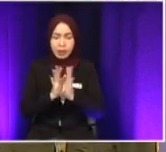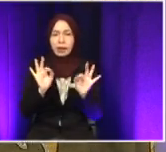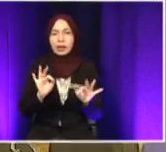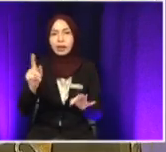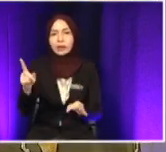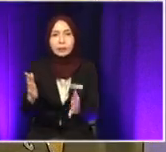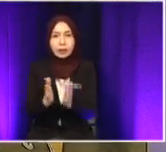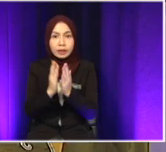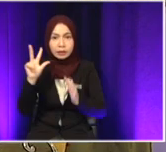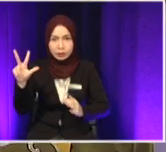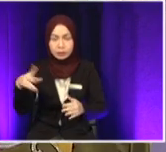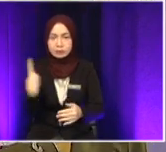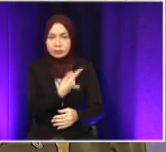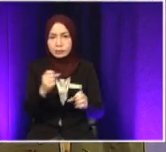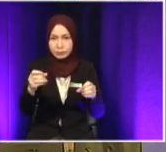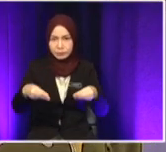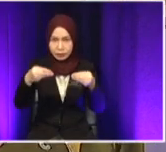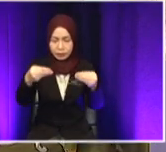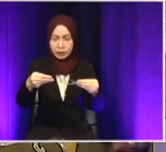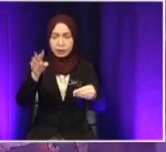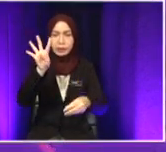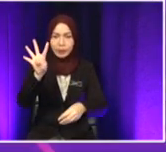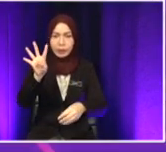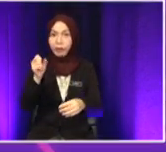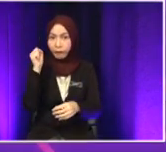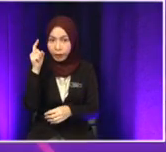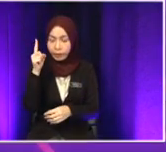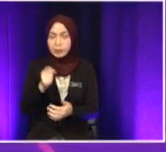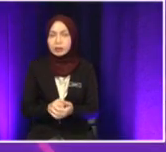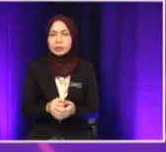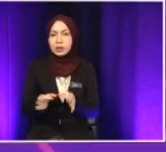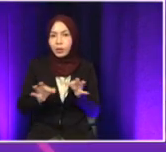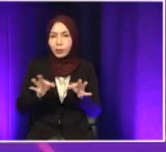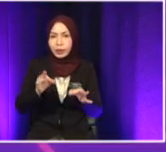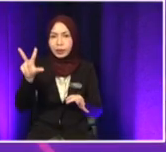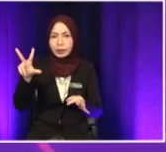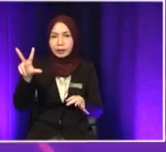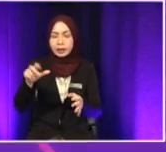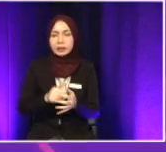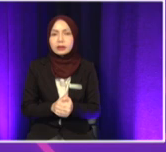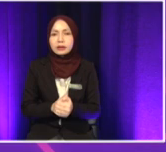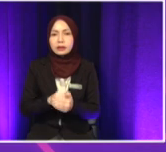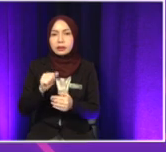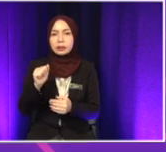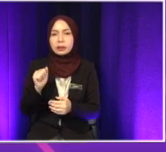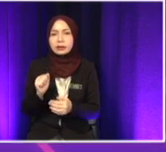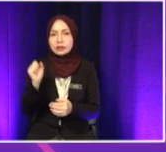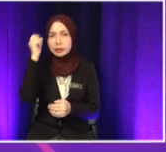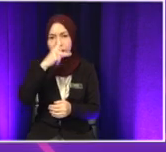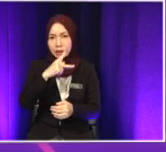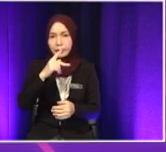Oke coba bacanya Man oke berhibur dalam Islam Uraikan